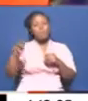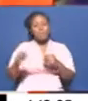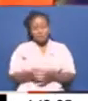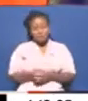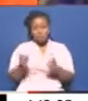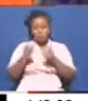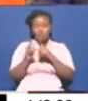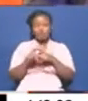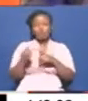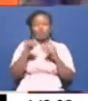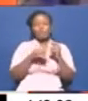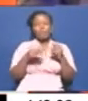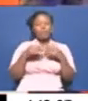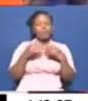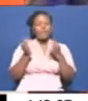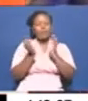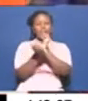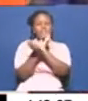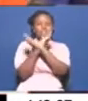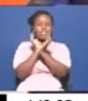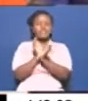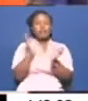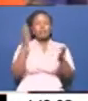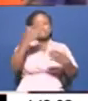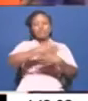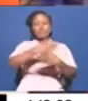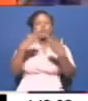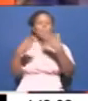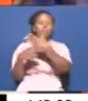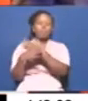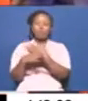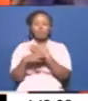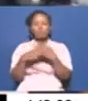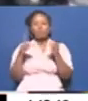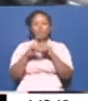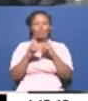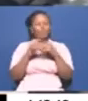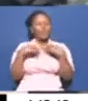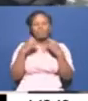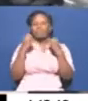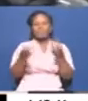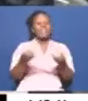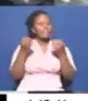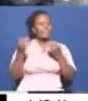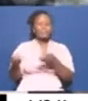stadium ambayo inakuja hapa katika Ol-Kalou. Tuko na pia miradi mingi zaidi.